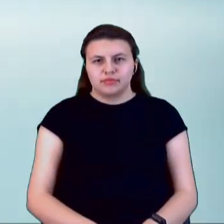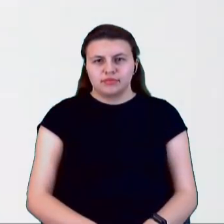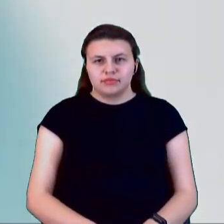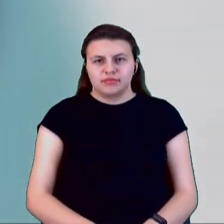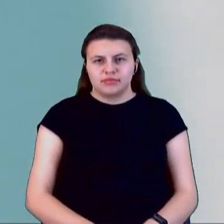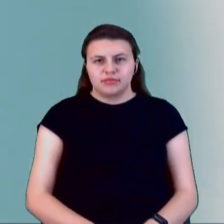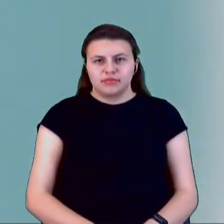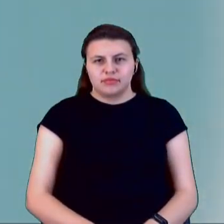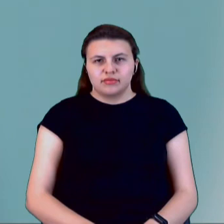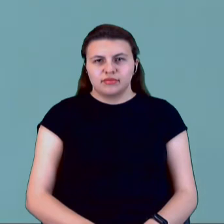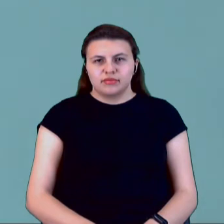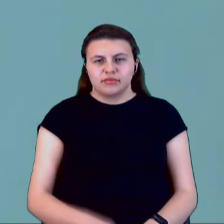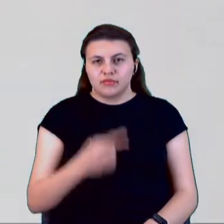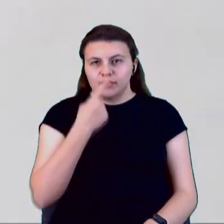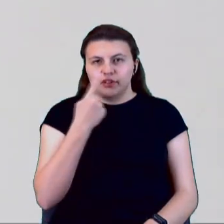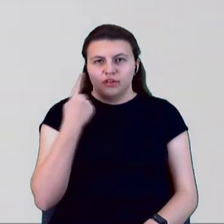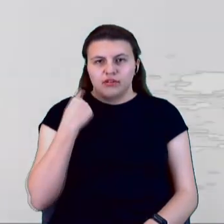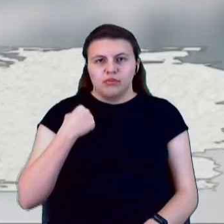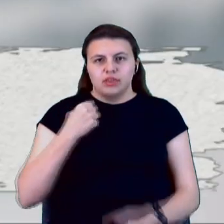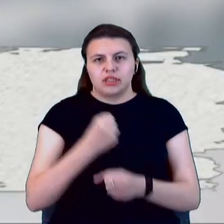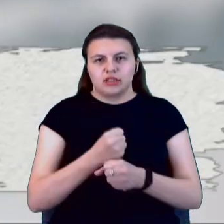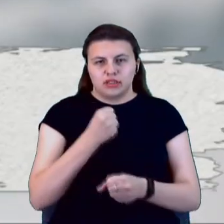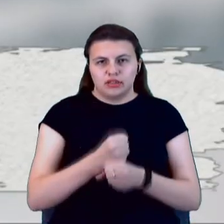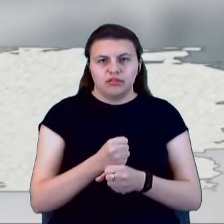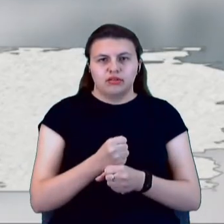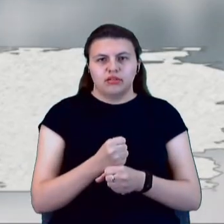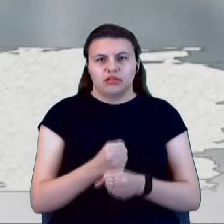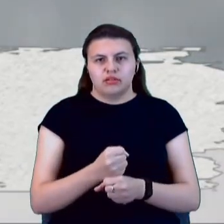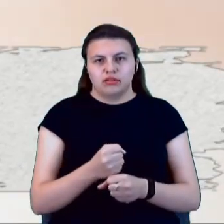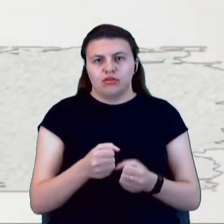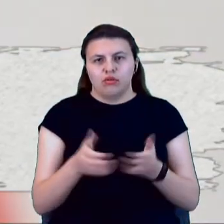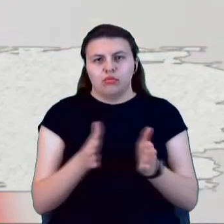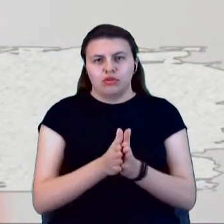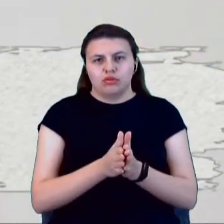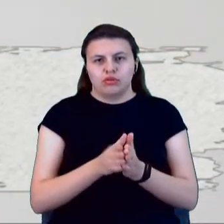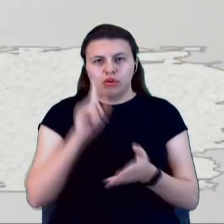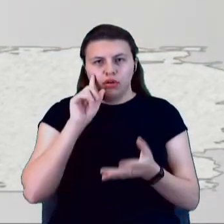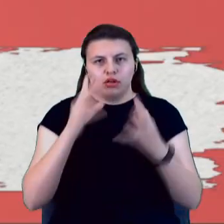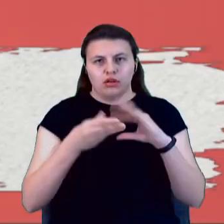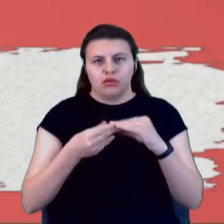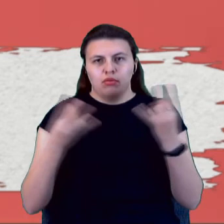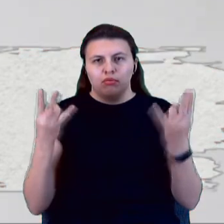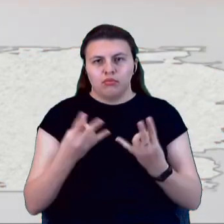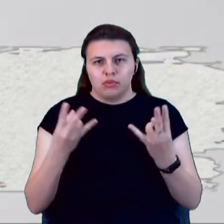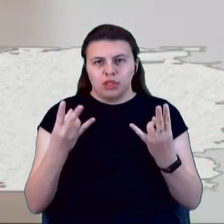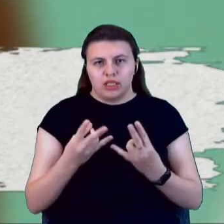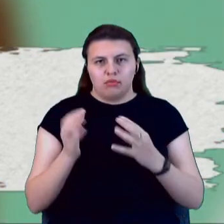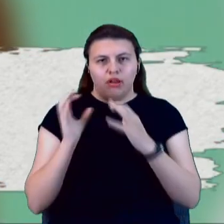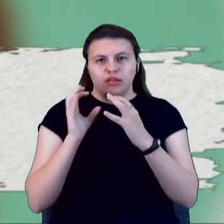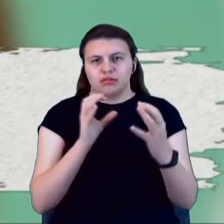Не так давно ми зробили комплексну оценку потребностей подвижного состава